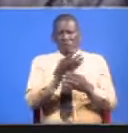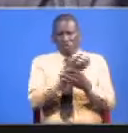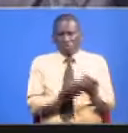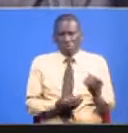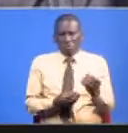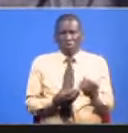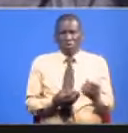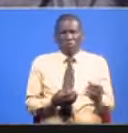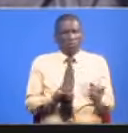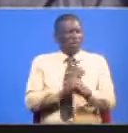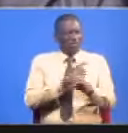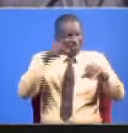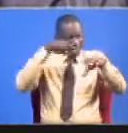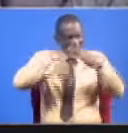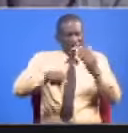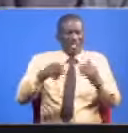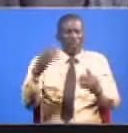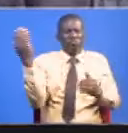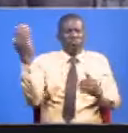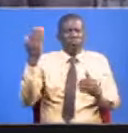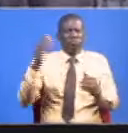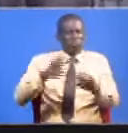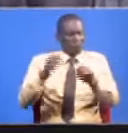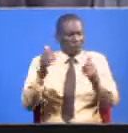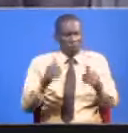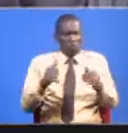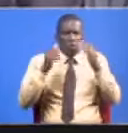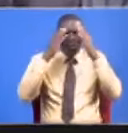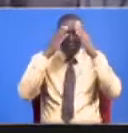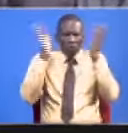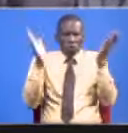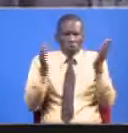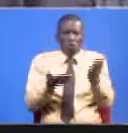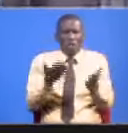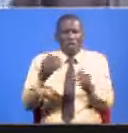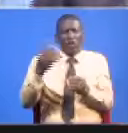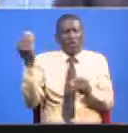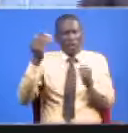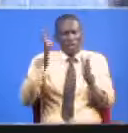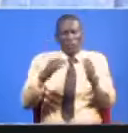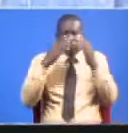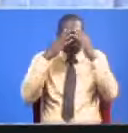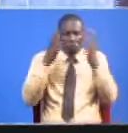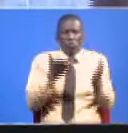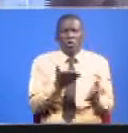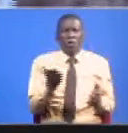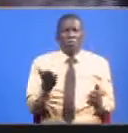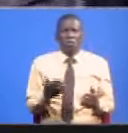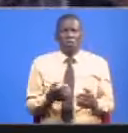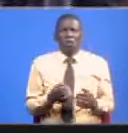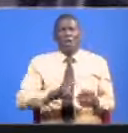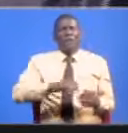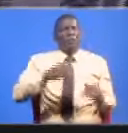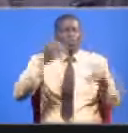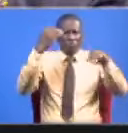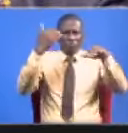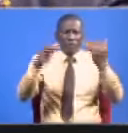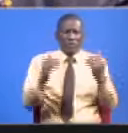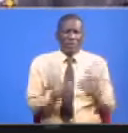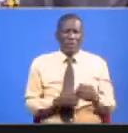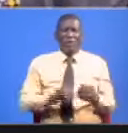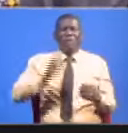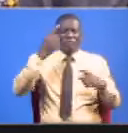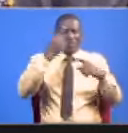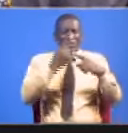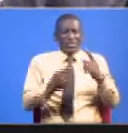any of the lecture halls. We don't even know any of the lecturers. Yet at the universities, the